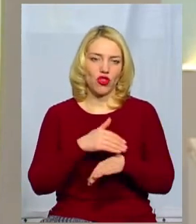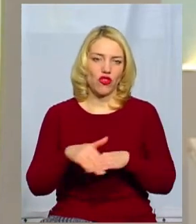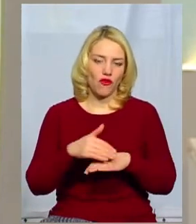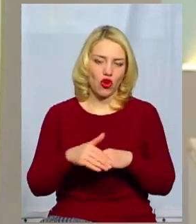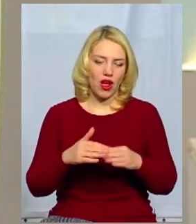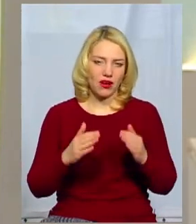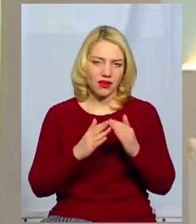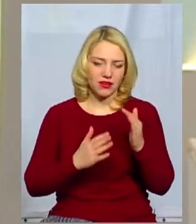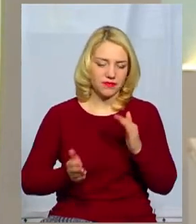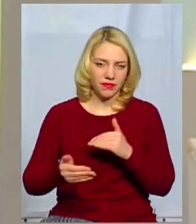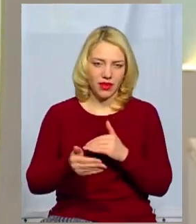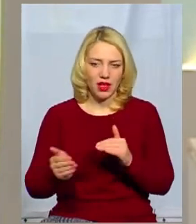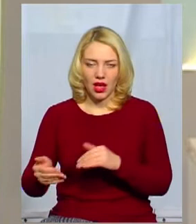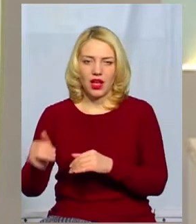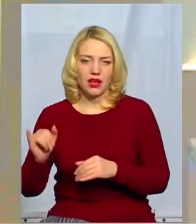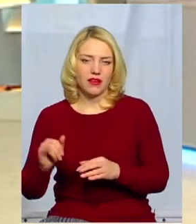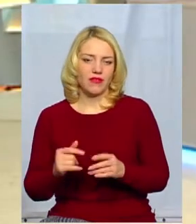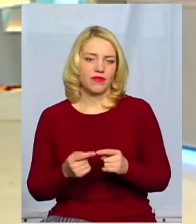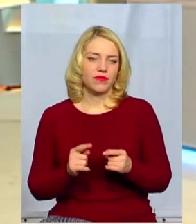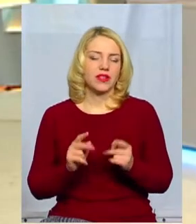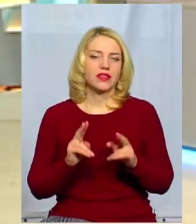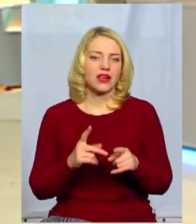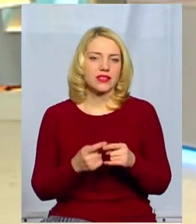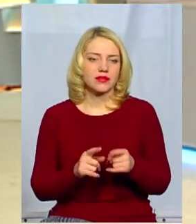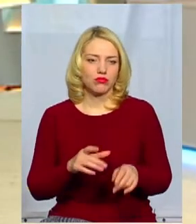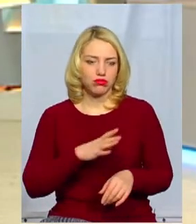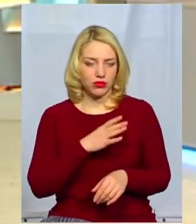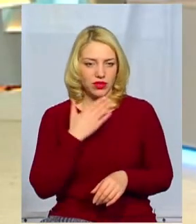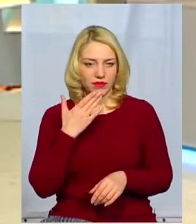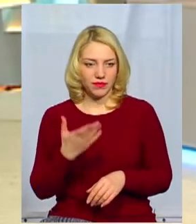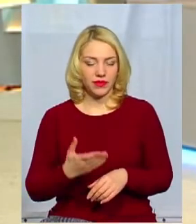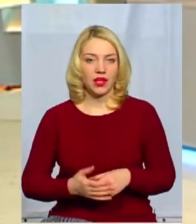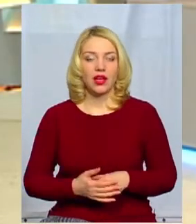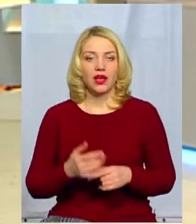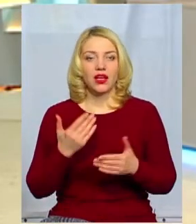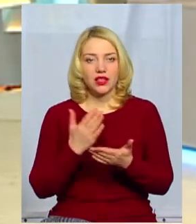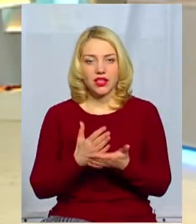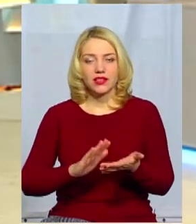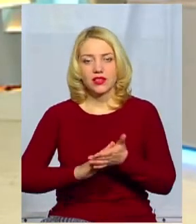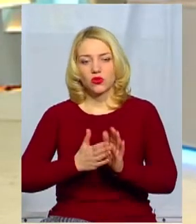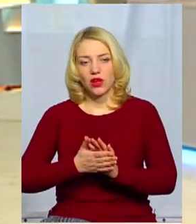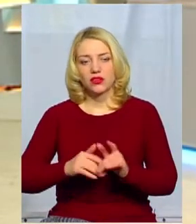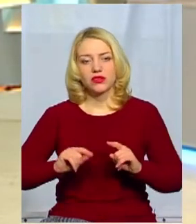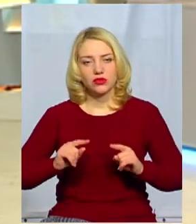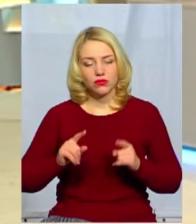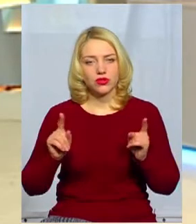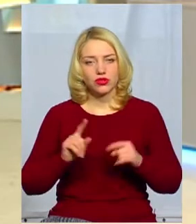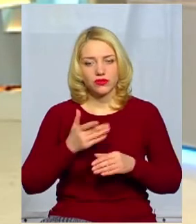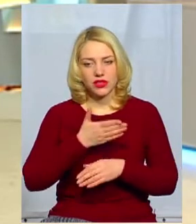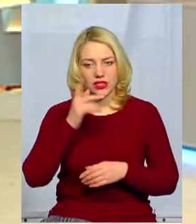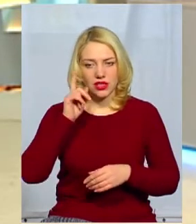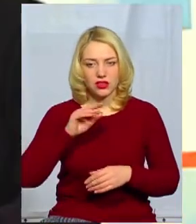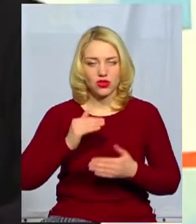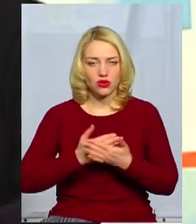там? Як з цим бути? Бо буває, є ситуації, тому що будинки, ви знаєте, у нас